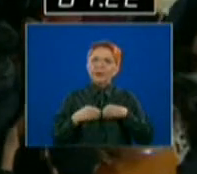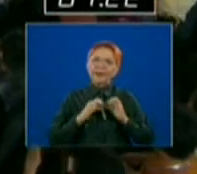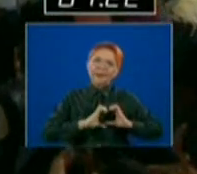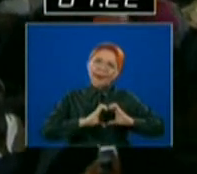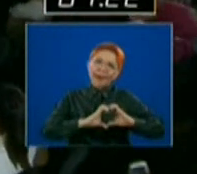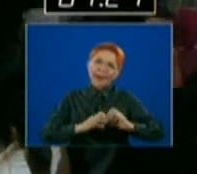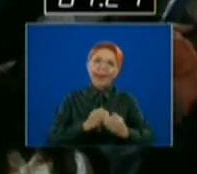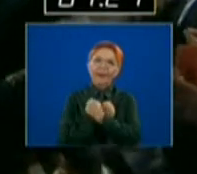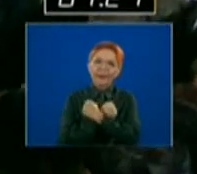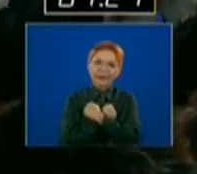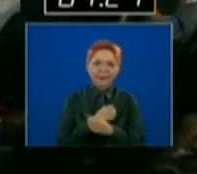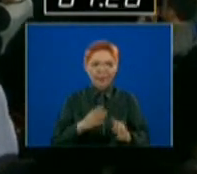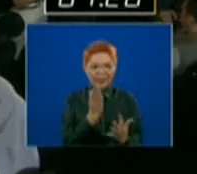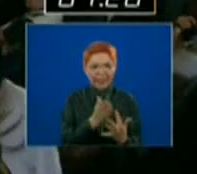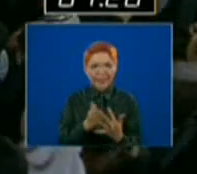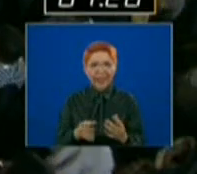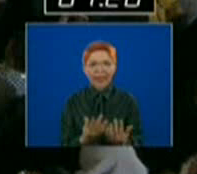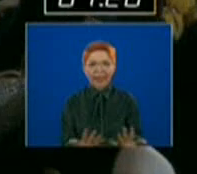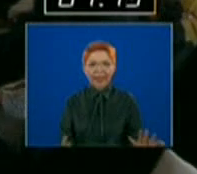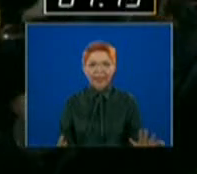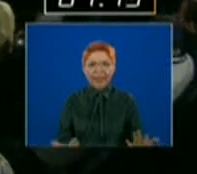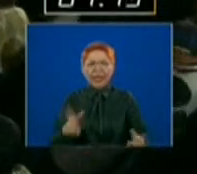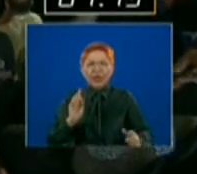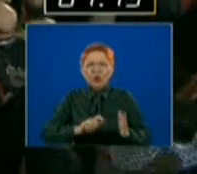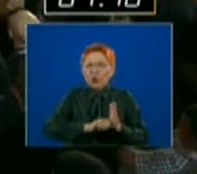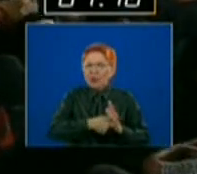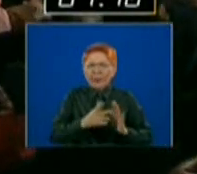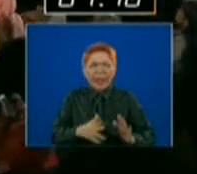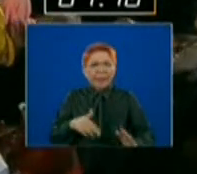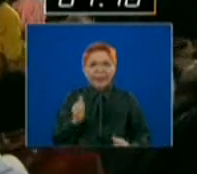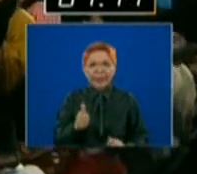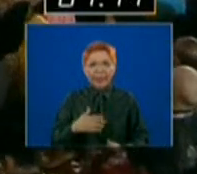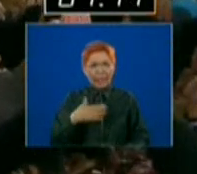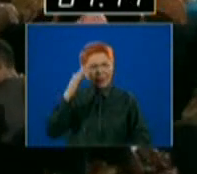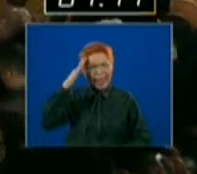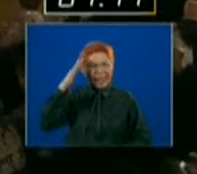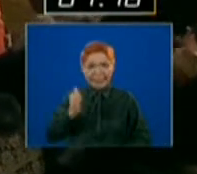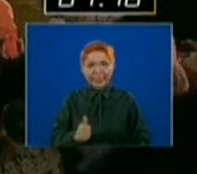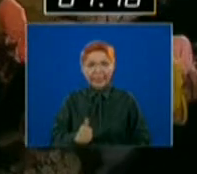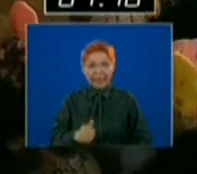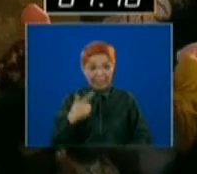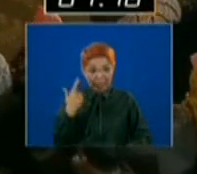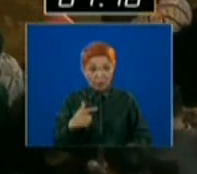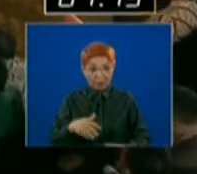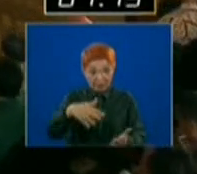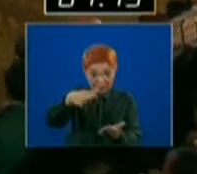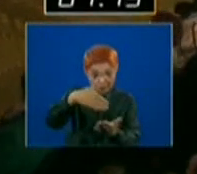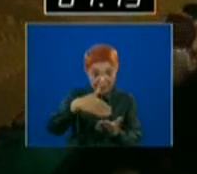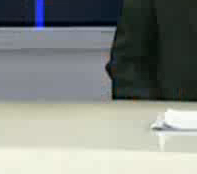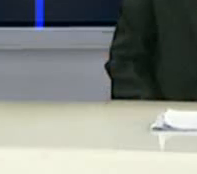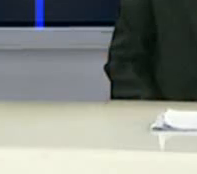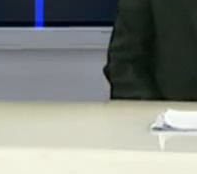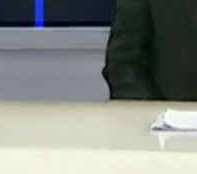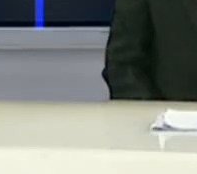Meskipun kita menilai dari sini di meja ini nggak relevan, kalau kata pemilih nggak itu relevan ya, kita nggak bisa. Oke, benar. Pak Waru, kalau misalnya kita